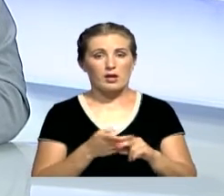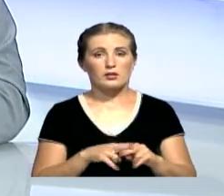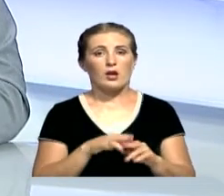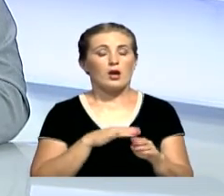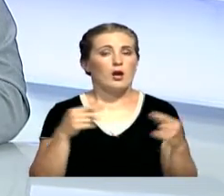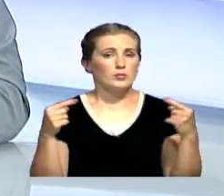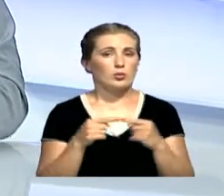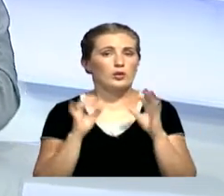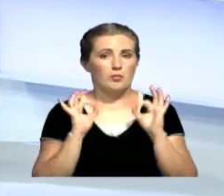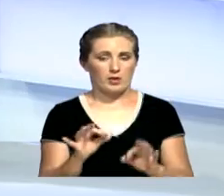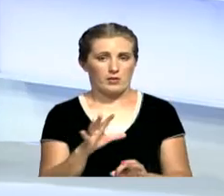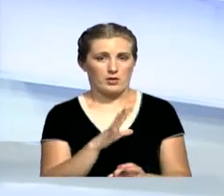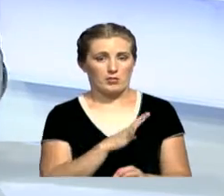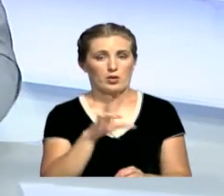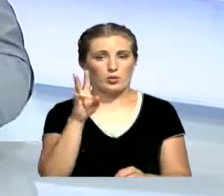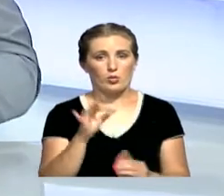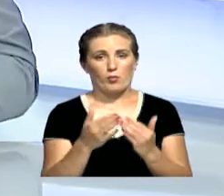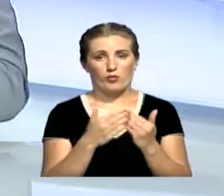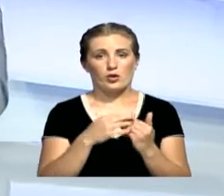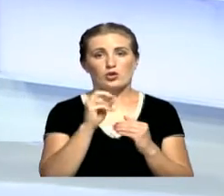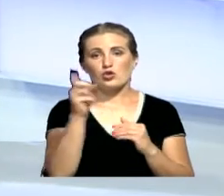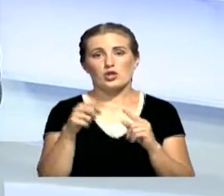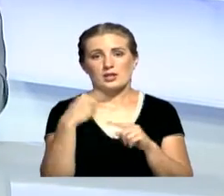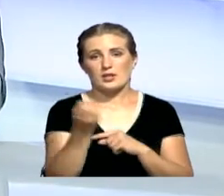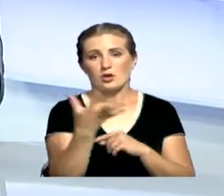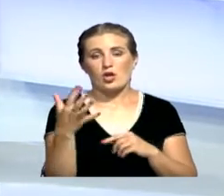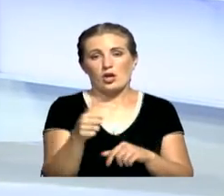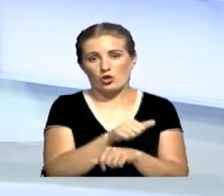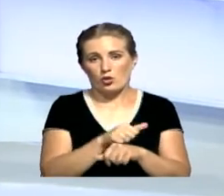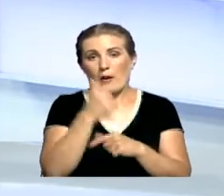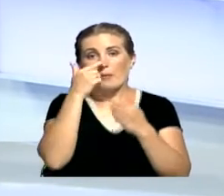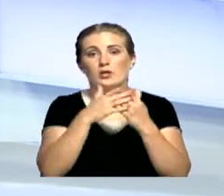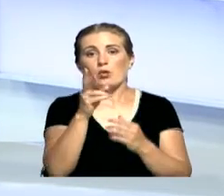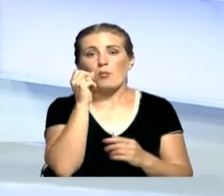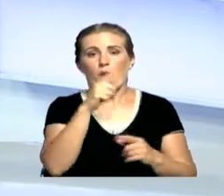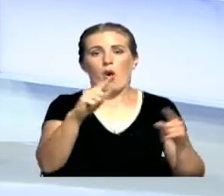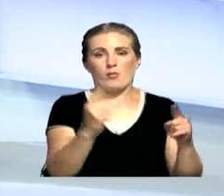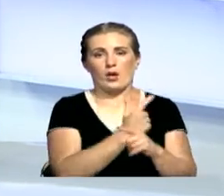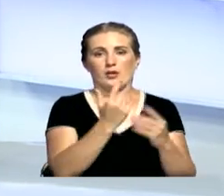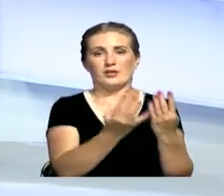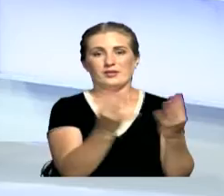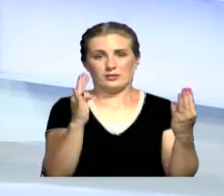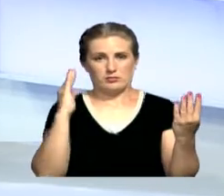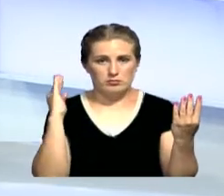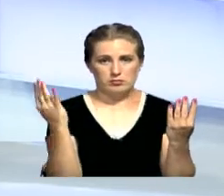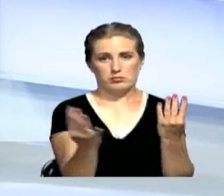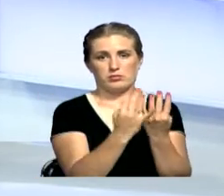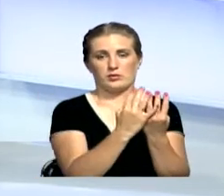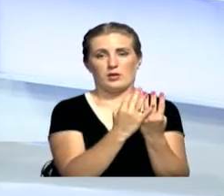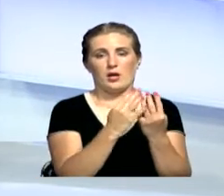но буквально через несколько часов уже ближе к обеду опять загородили проход поставили